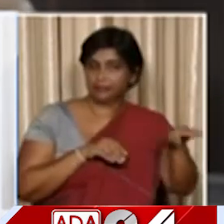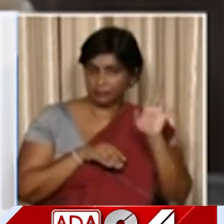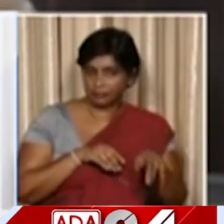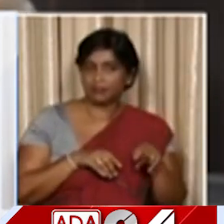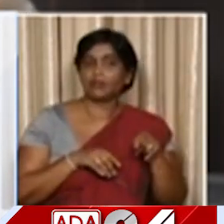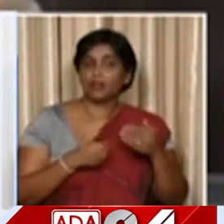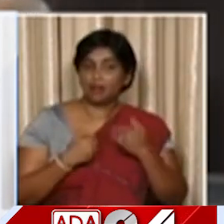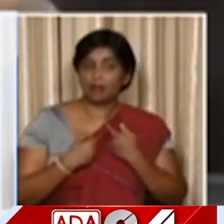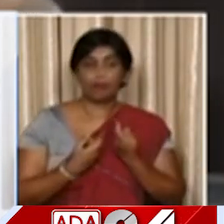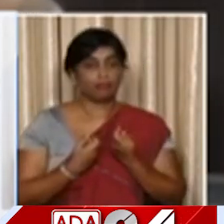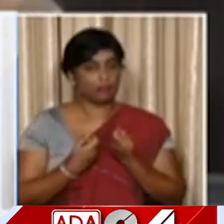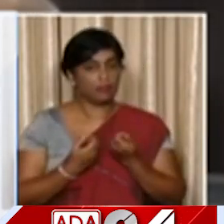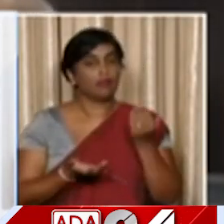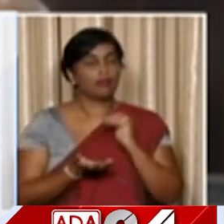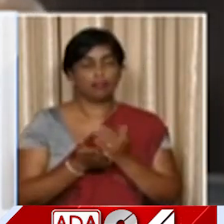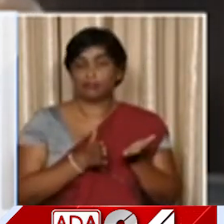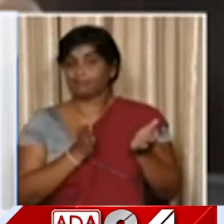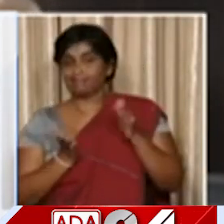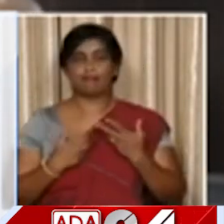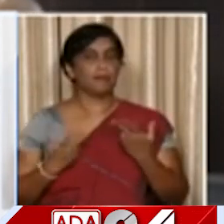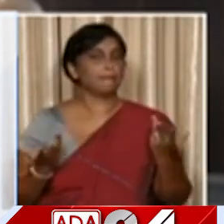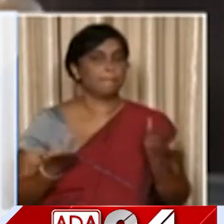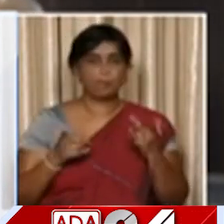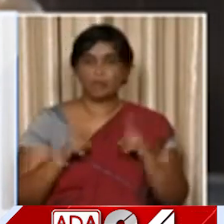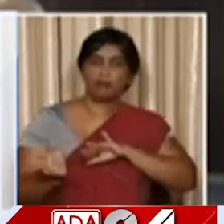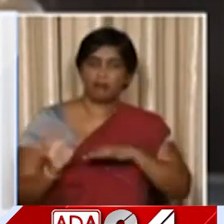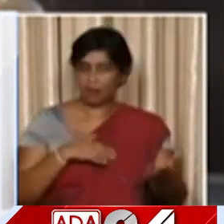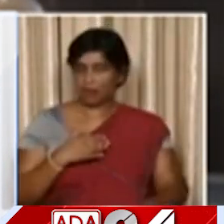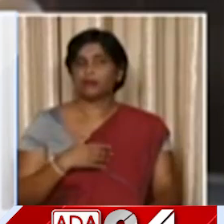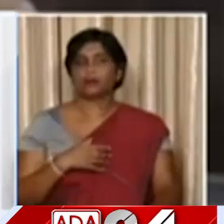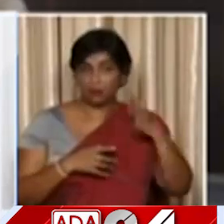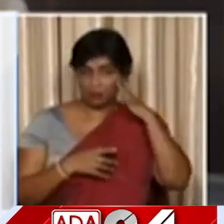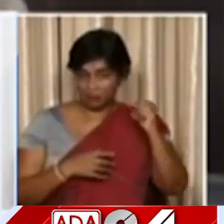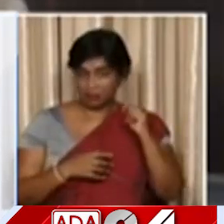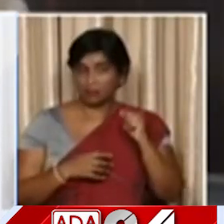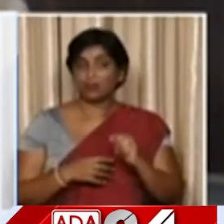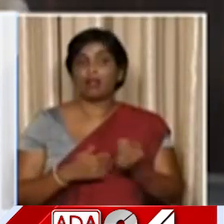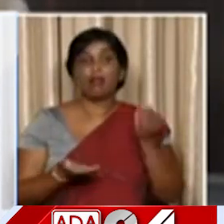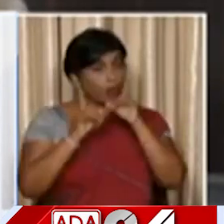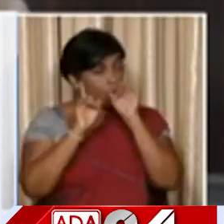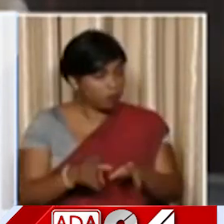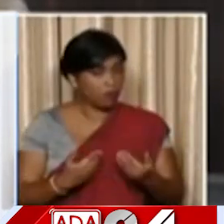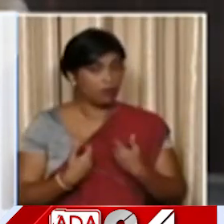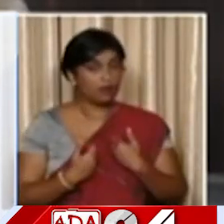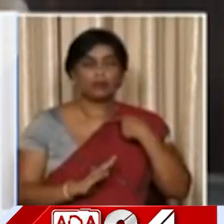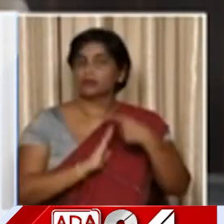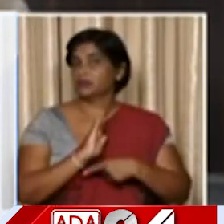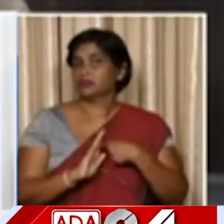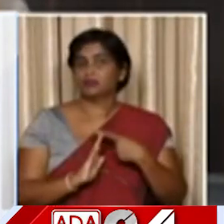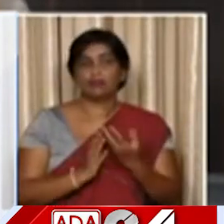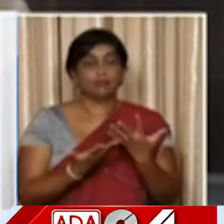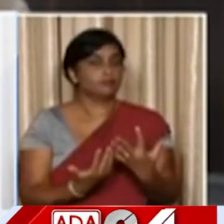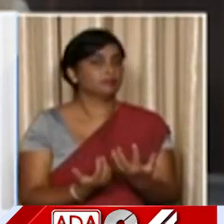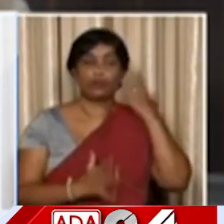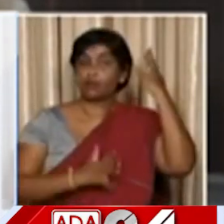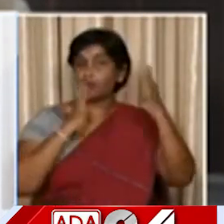වැටෙනවා. අපේ ආර්ථිකය යළි කෙලින් කරන්නට බැරි අන්දමට පීලි පයින්නවා. මතක තියන්න, ආපහු එහෙම වුණොත් ශ්‍රී ලංකාව බේරා